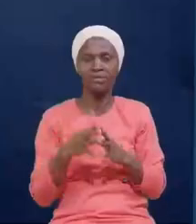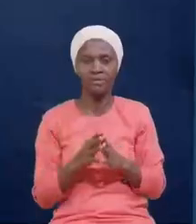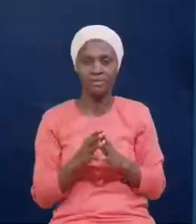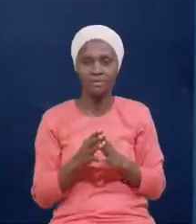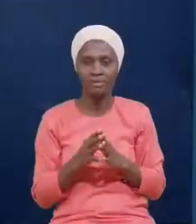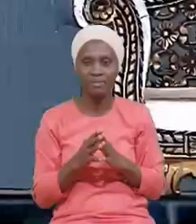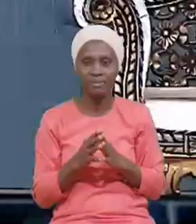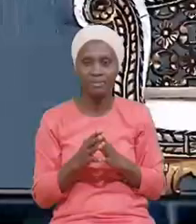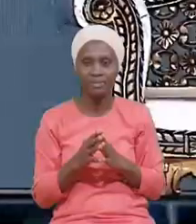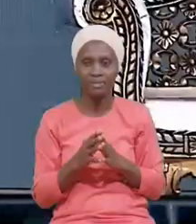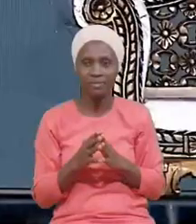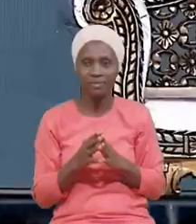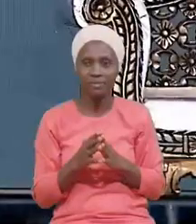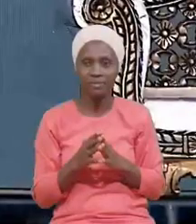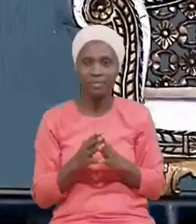L'agneau de Dieu